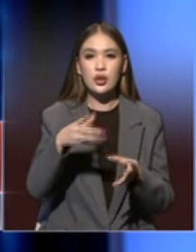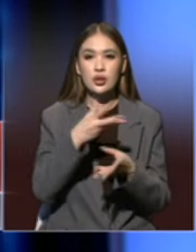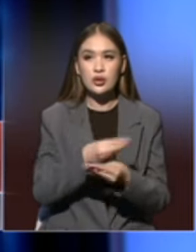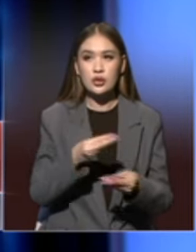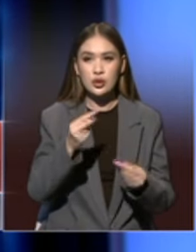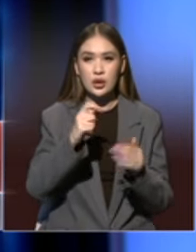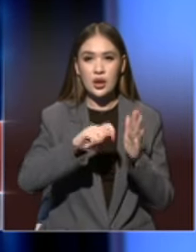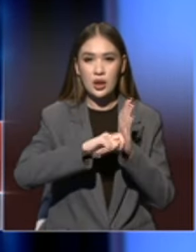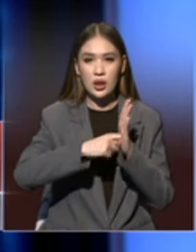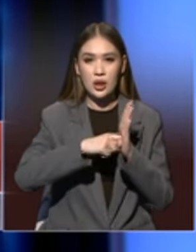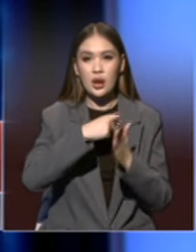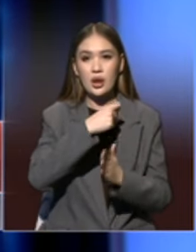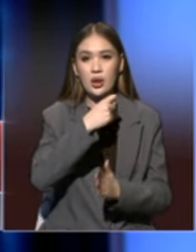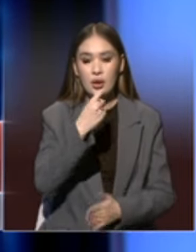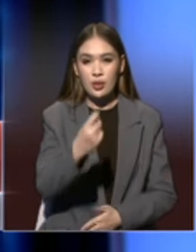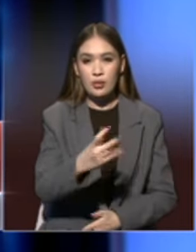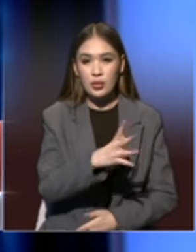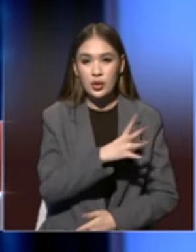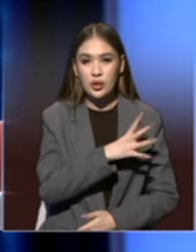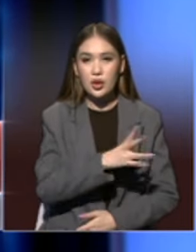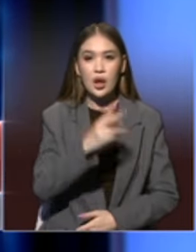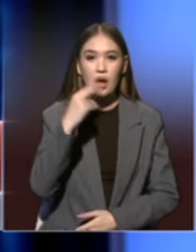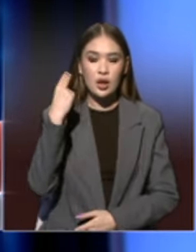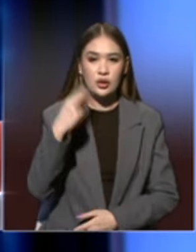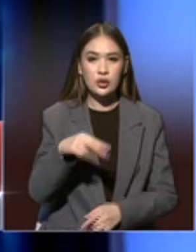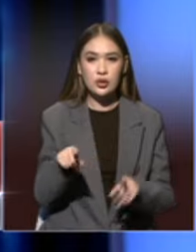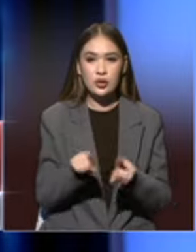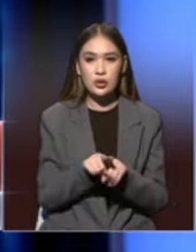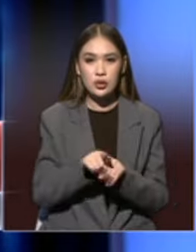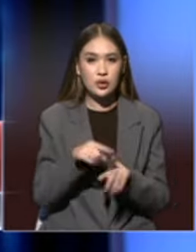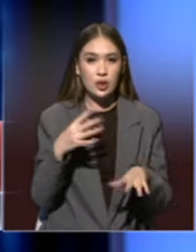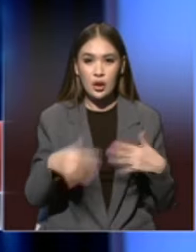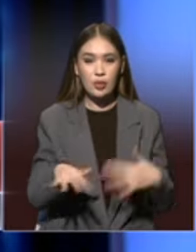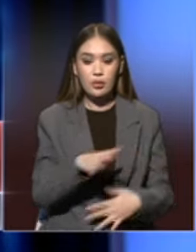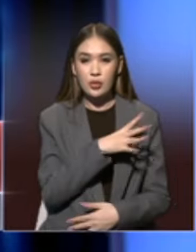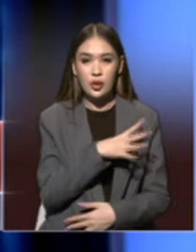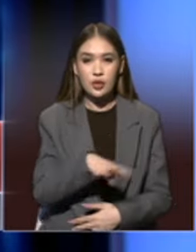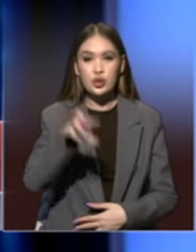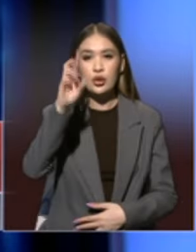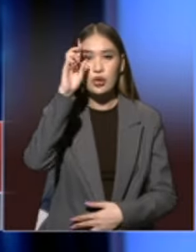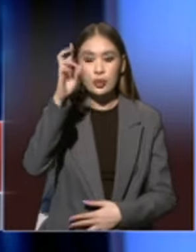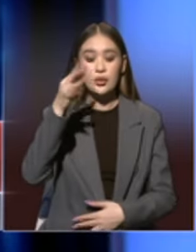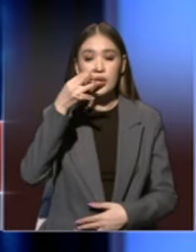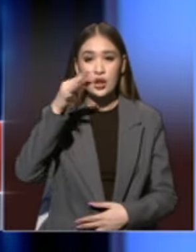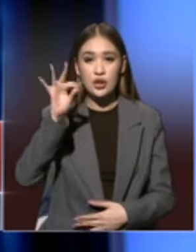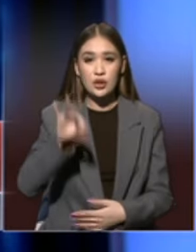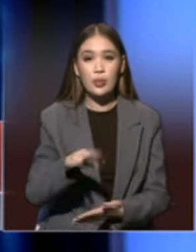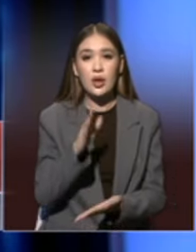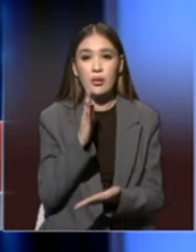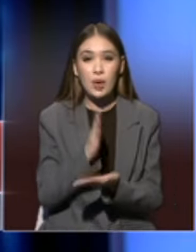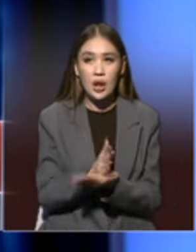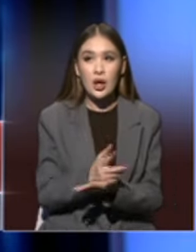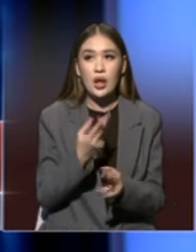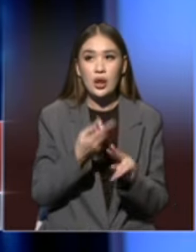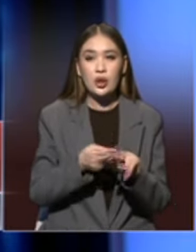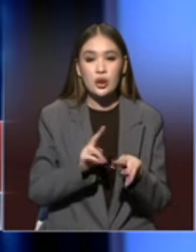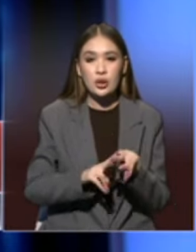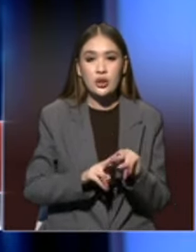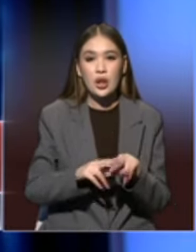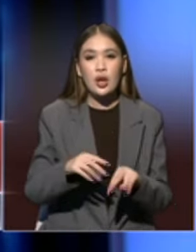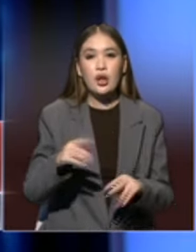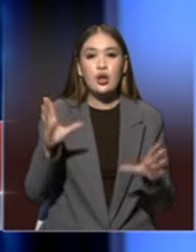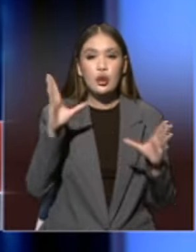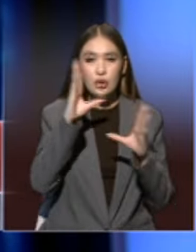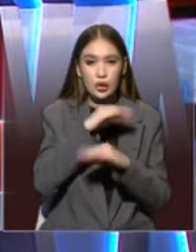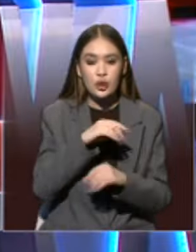ұстатқан жоқпыз кілттерін. Сапасы жағынан да сұрақ болған жоқ. Біздің үкіметте тәжірибе бар. Сондықтан менімше бұның барлығын үлгеріп